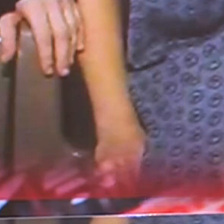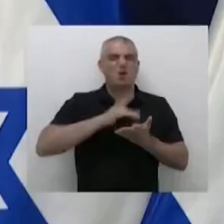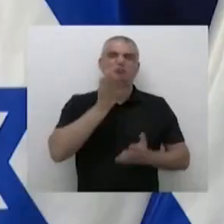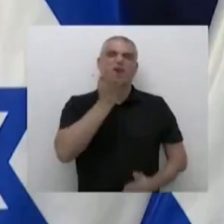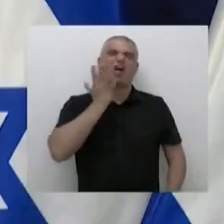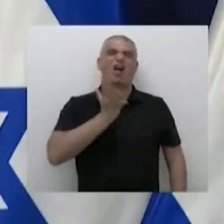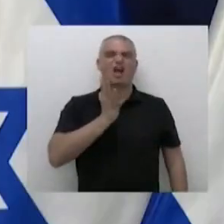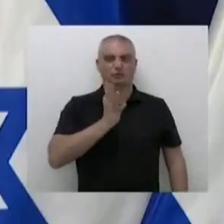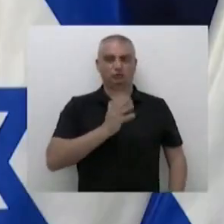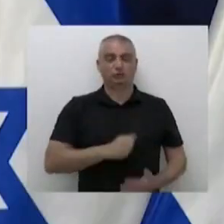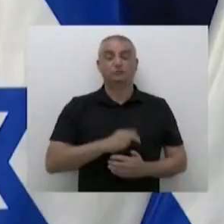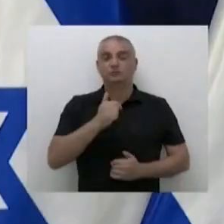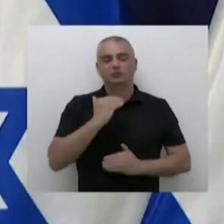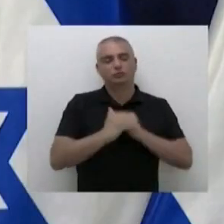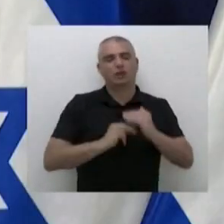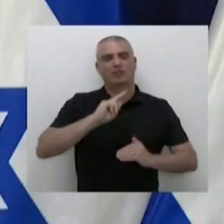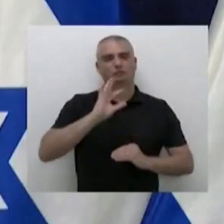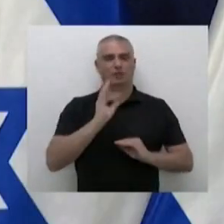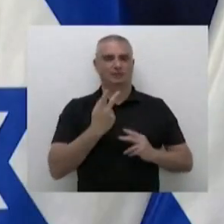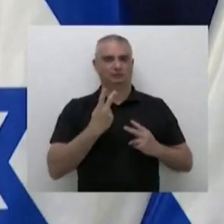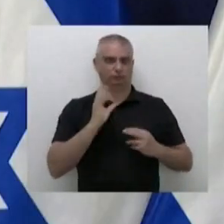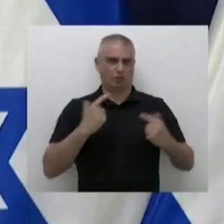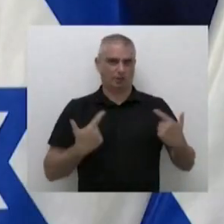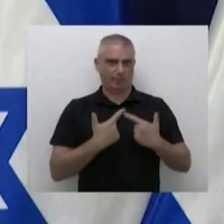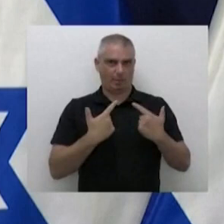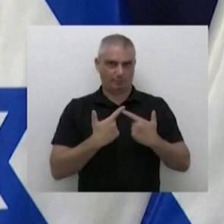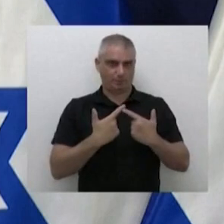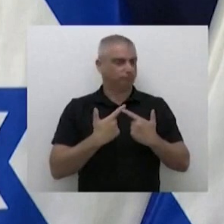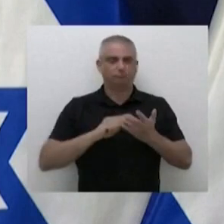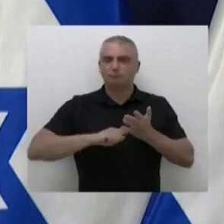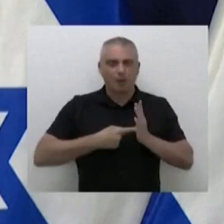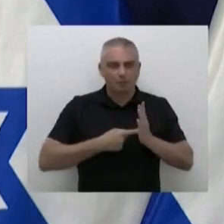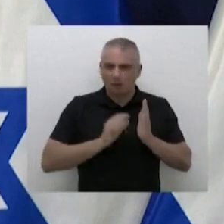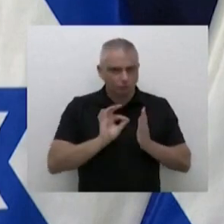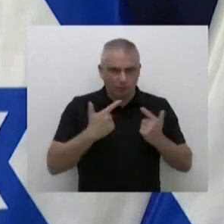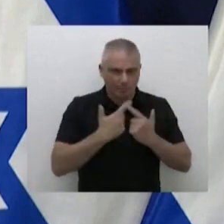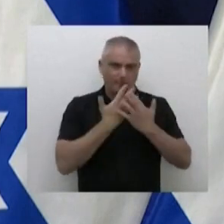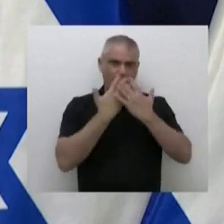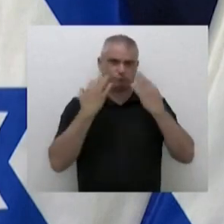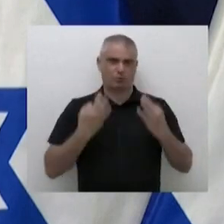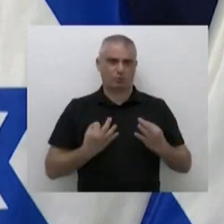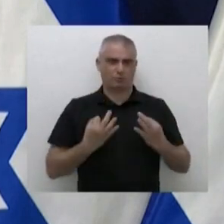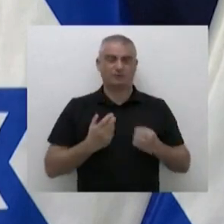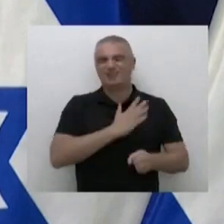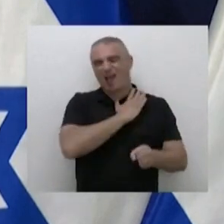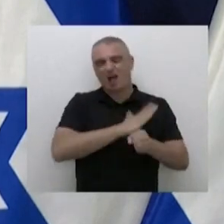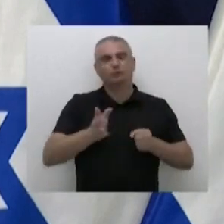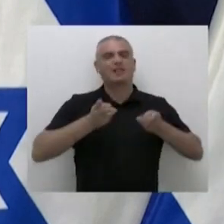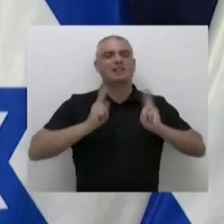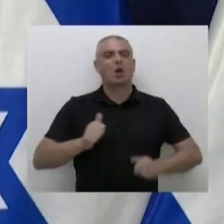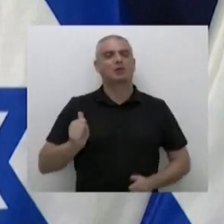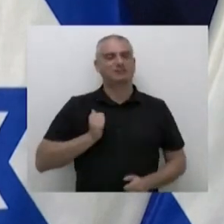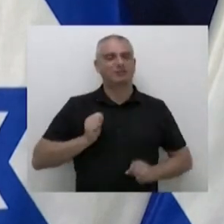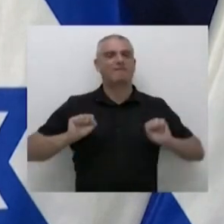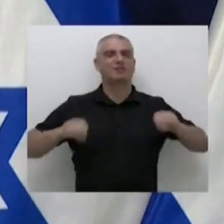بالقيادة الإسرائيلية سواء السياسية والعسكرية هناك ثلاثة مواقف مختلفة برزت في عدة حالات في